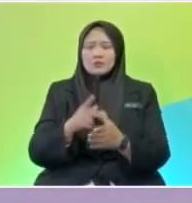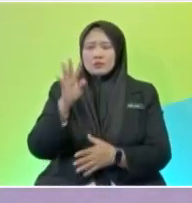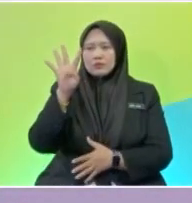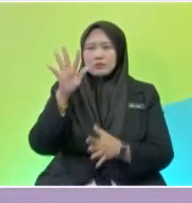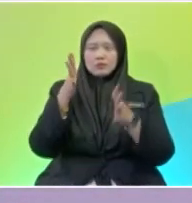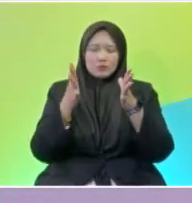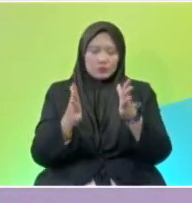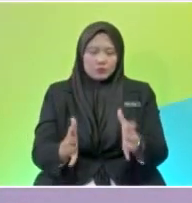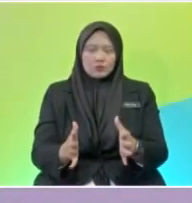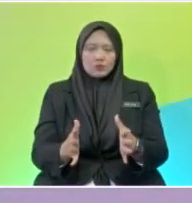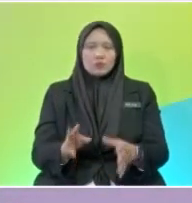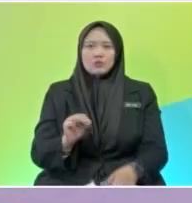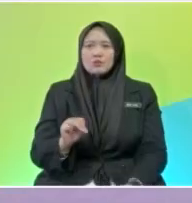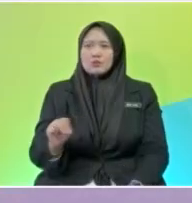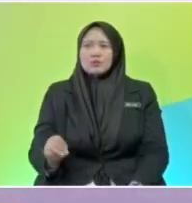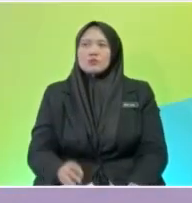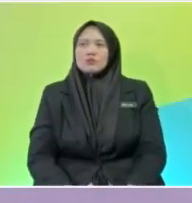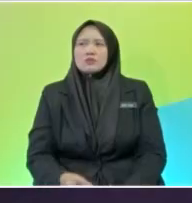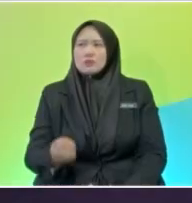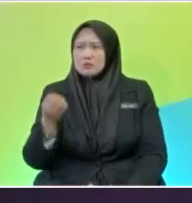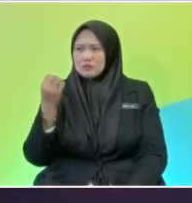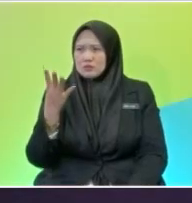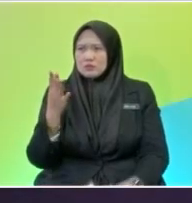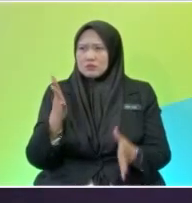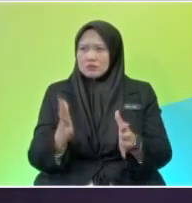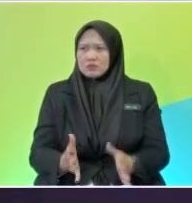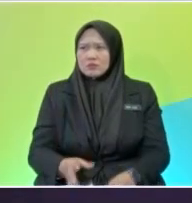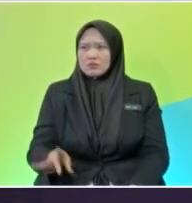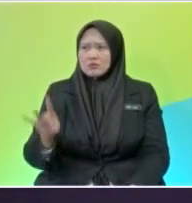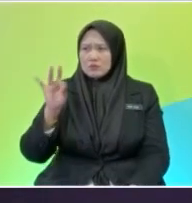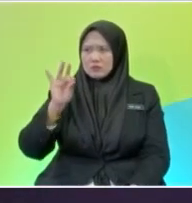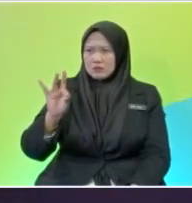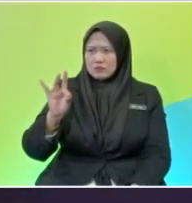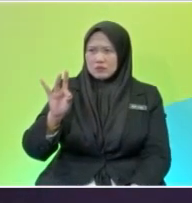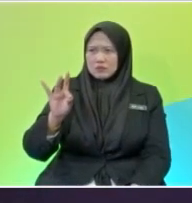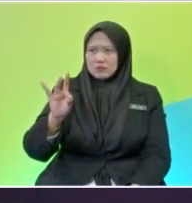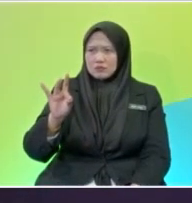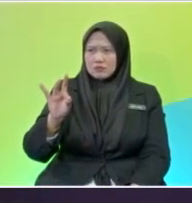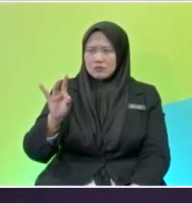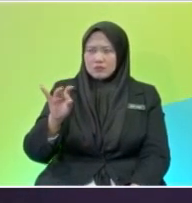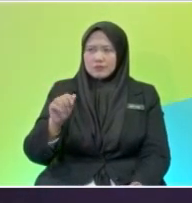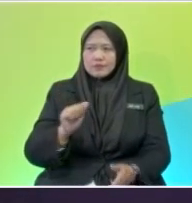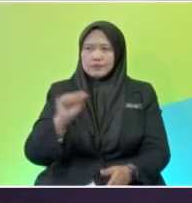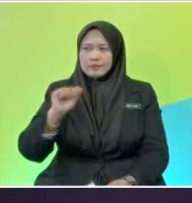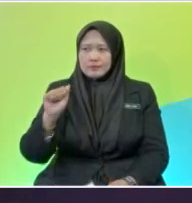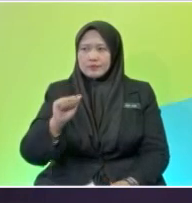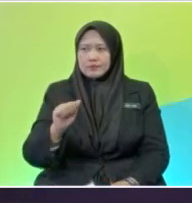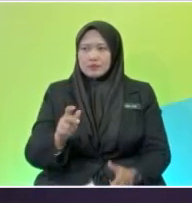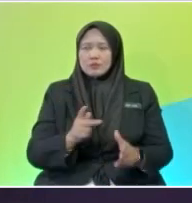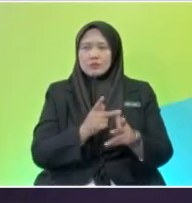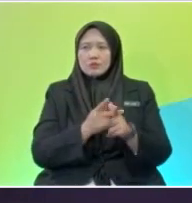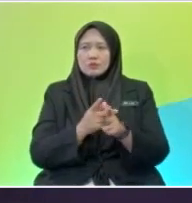murid-murid jadi agak-agak dapat berapa tuh 8 orang 8 pemadam di kursi 4 orang murid